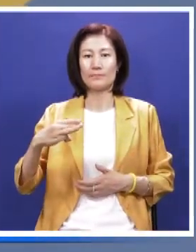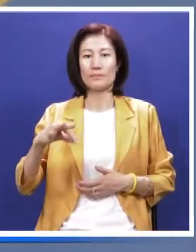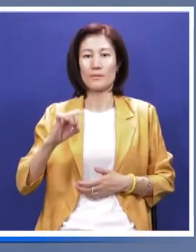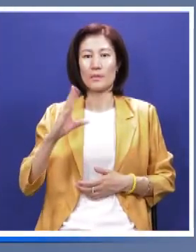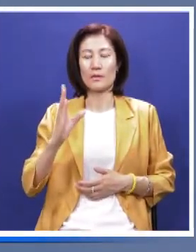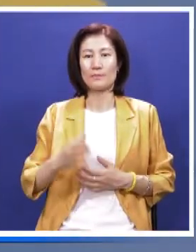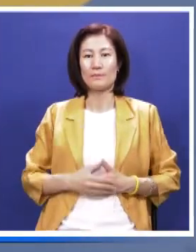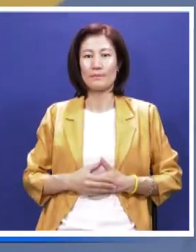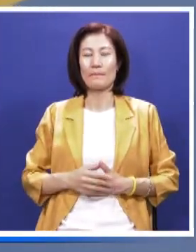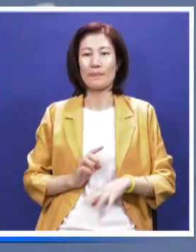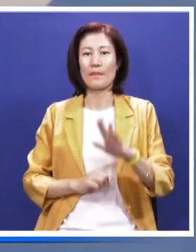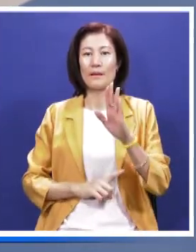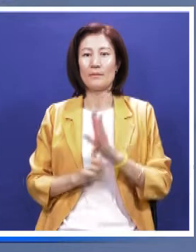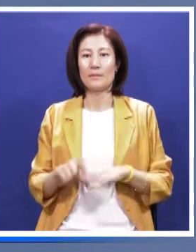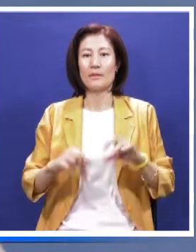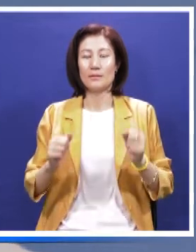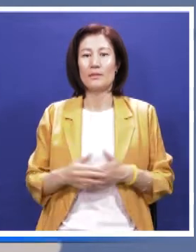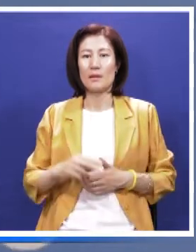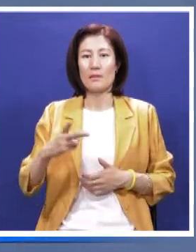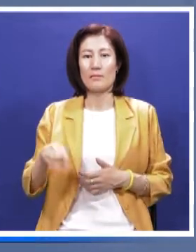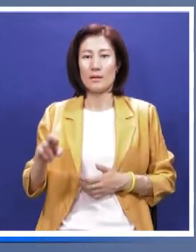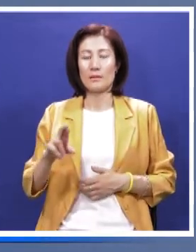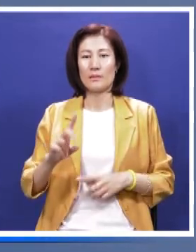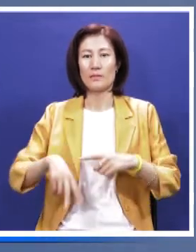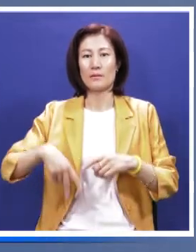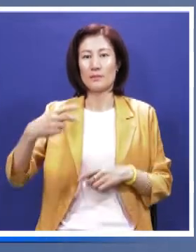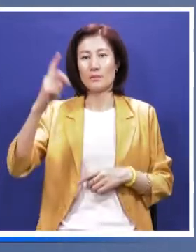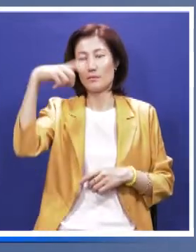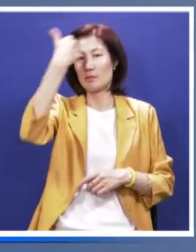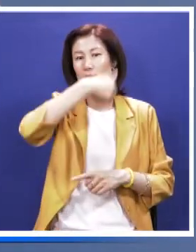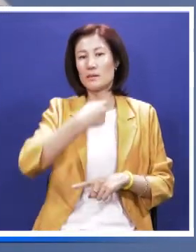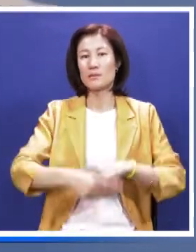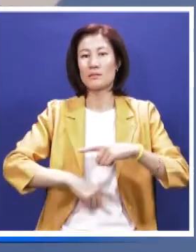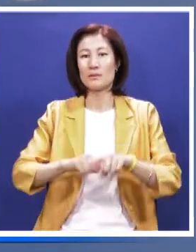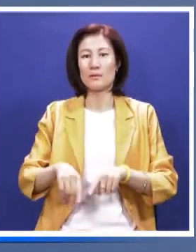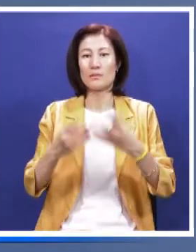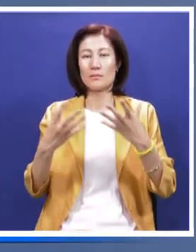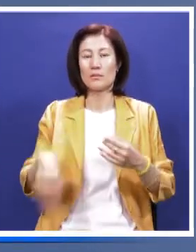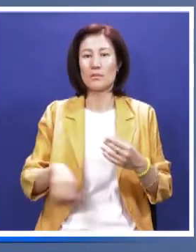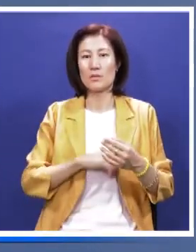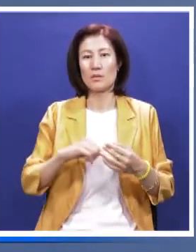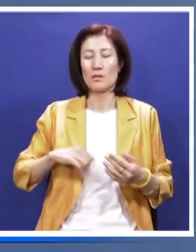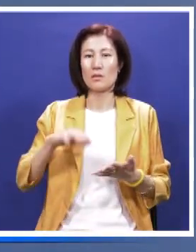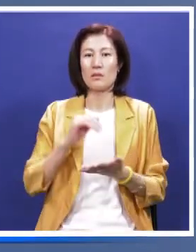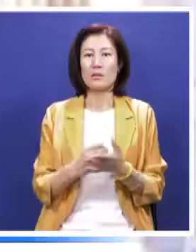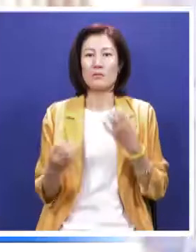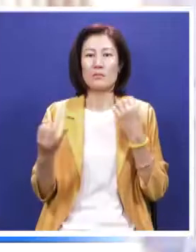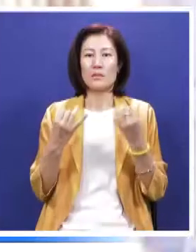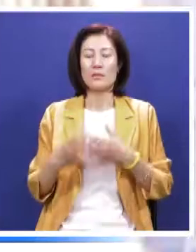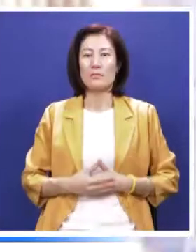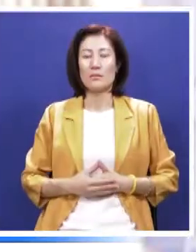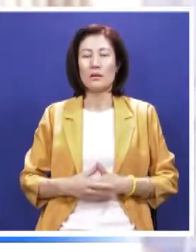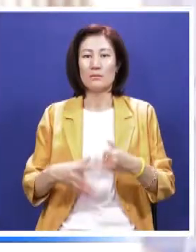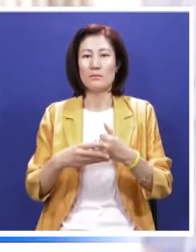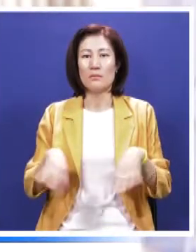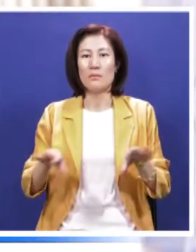Тоқаевтың бастамасымен партиямыздың кезектен 22-ші съезі өтті. Енді съезде өте құнды пікірлер айтылды. Енді жергілікті жерлердегі